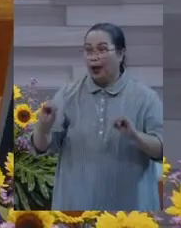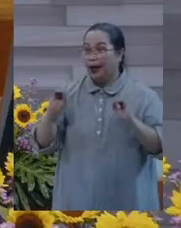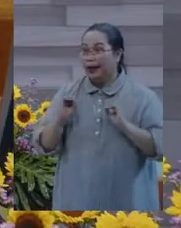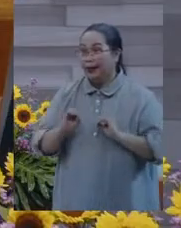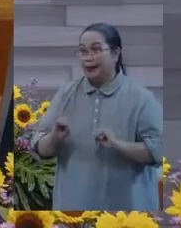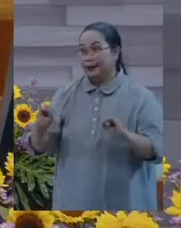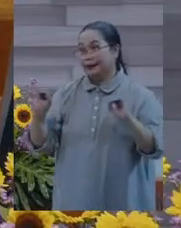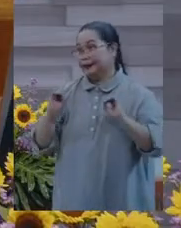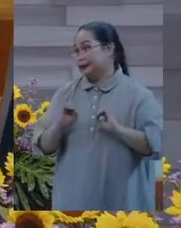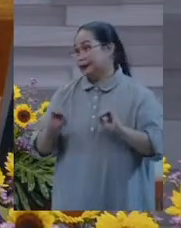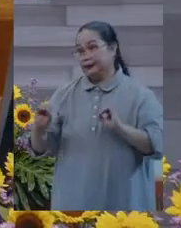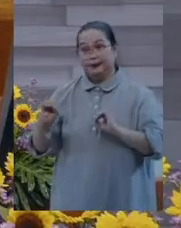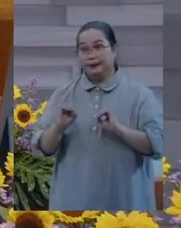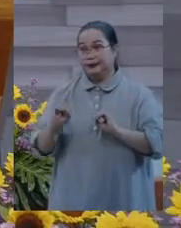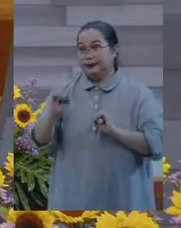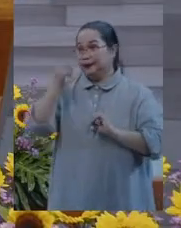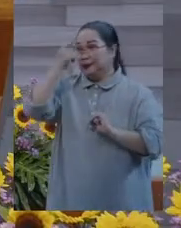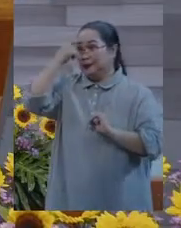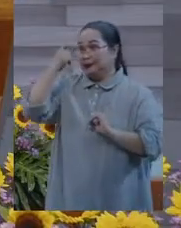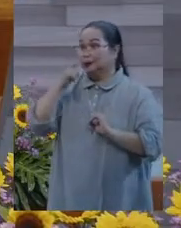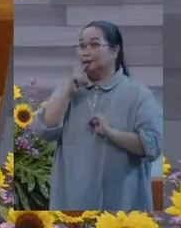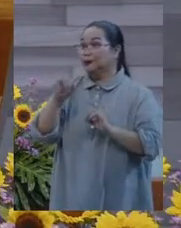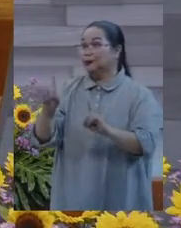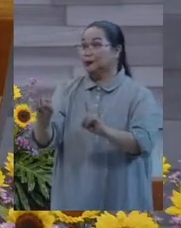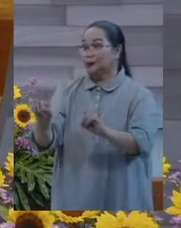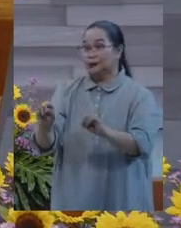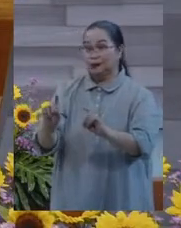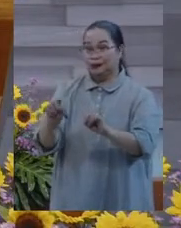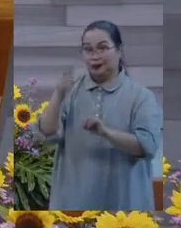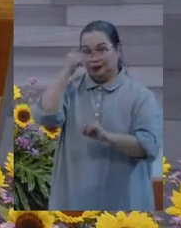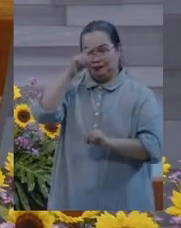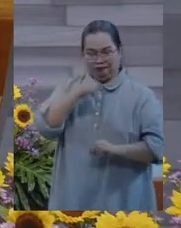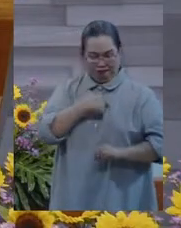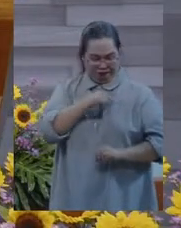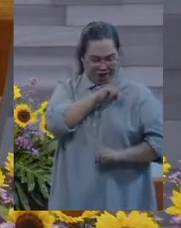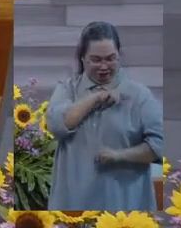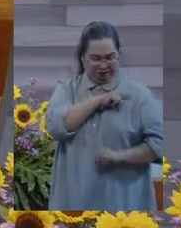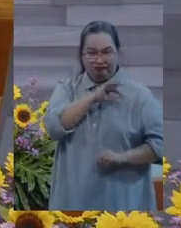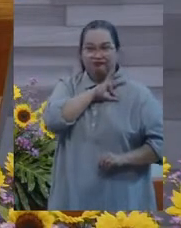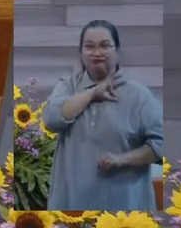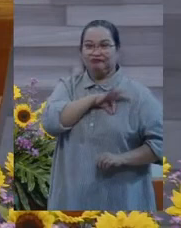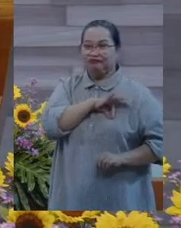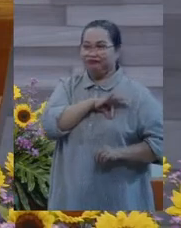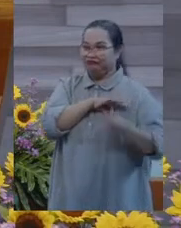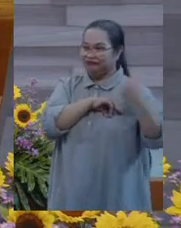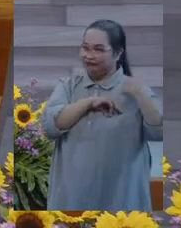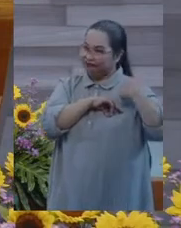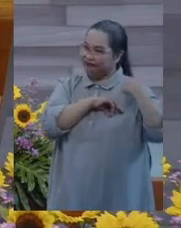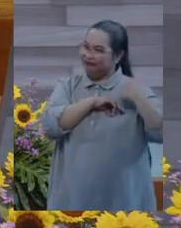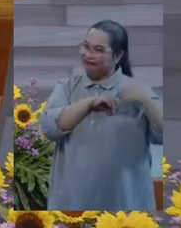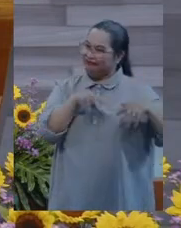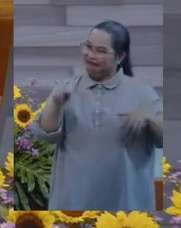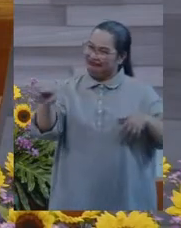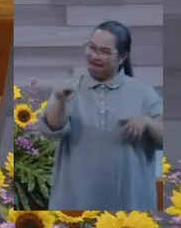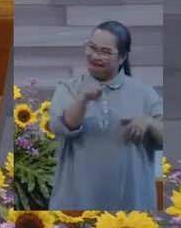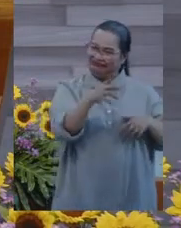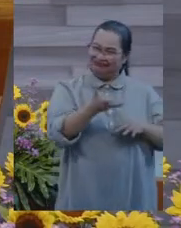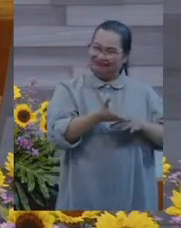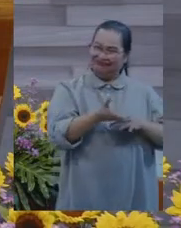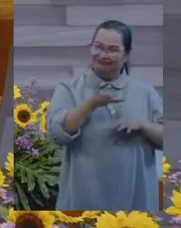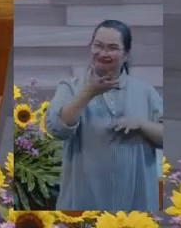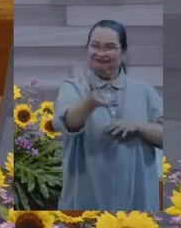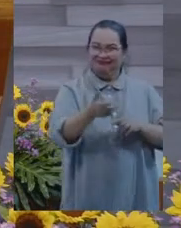sumusunod sa kanila, sapagkat ginagawa lang nila ito for personal gain. Sila ay nangangako